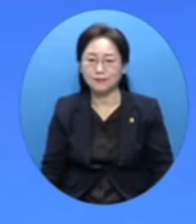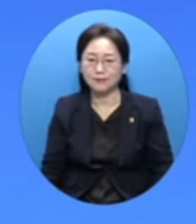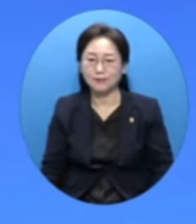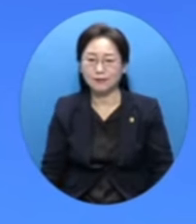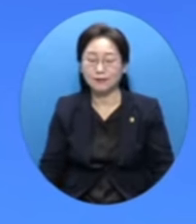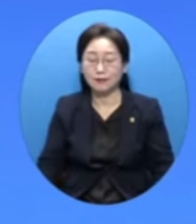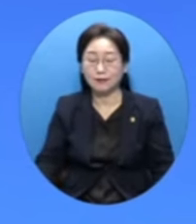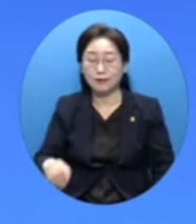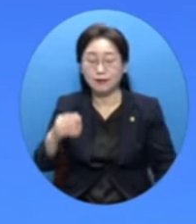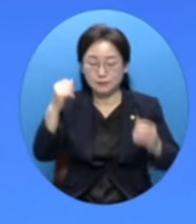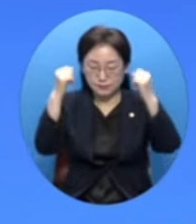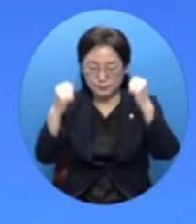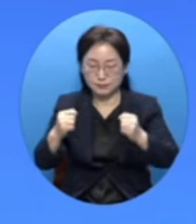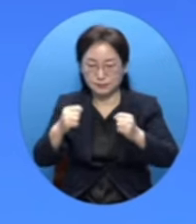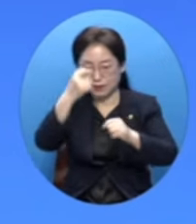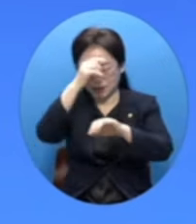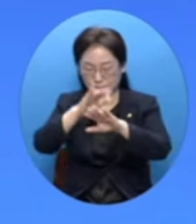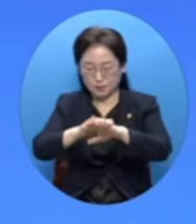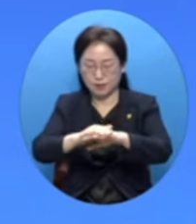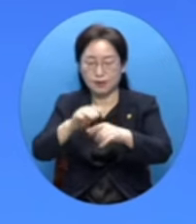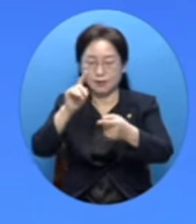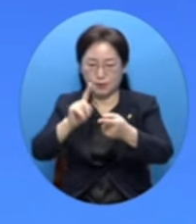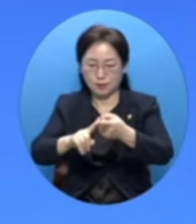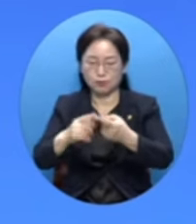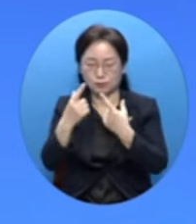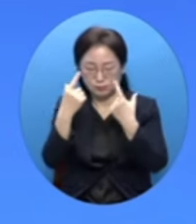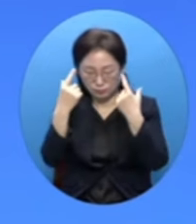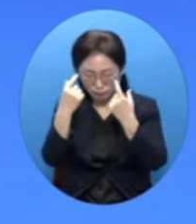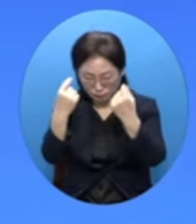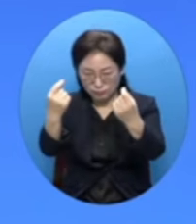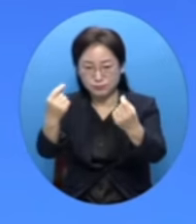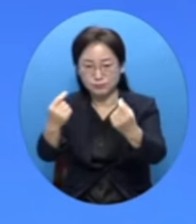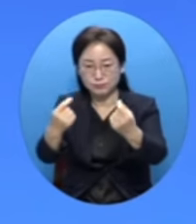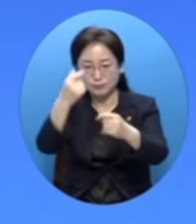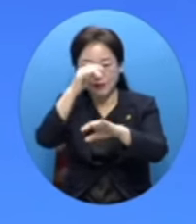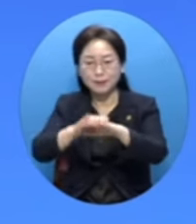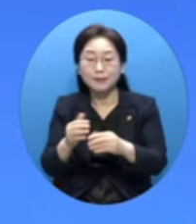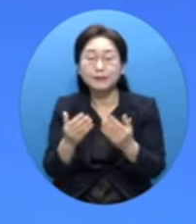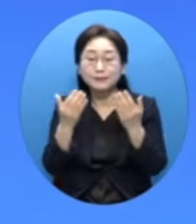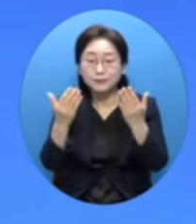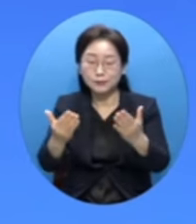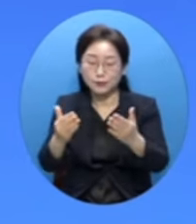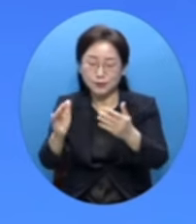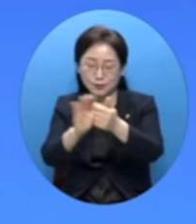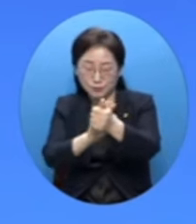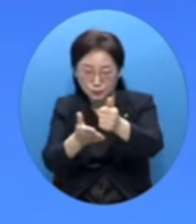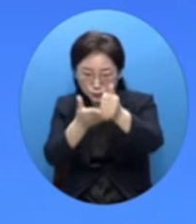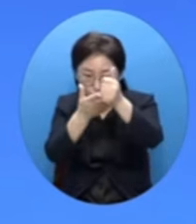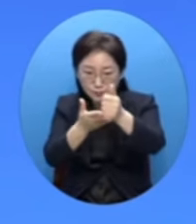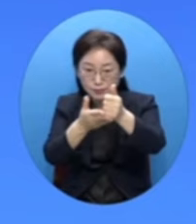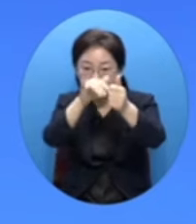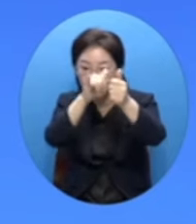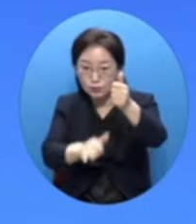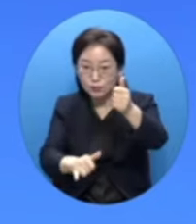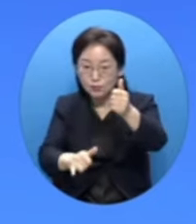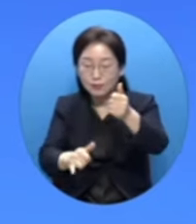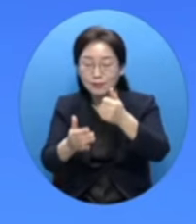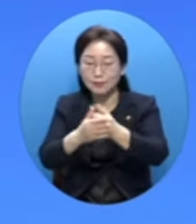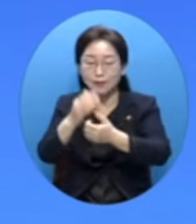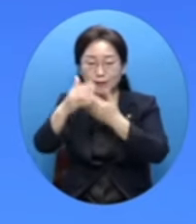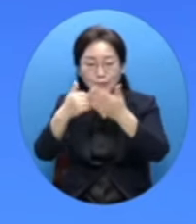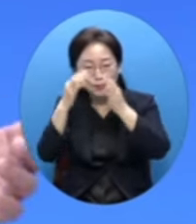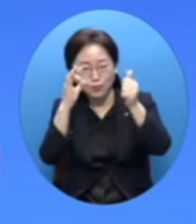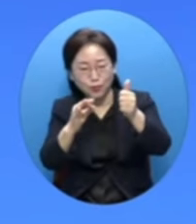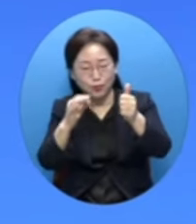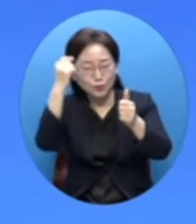자리를 잘 지키고 주님 앞에 나와서 예배를 드리고 주님을 섬기니까 하나님께서 영혼이 잘된 것이 범잘